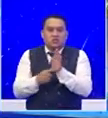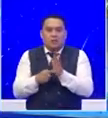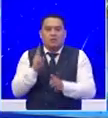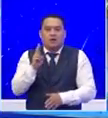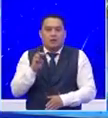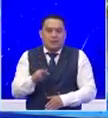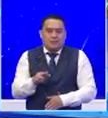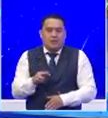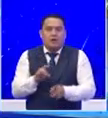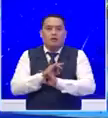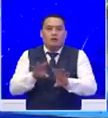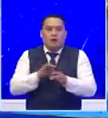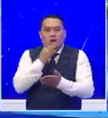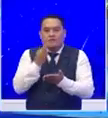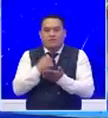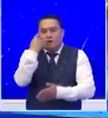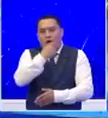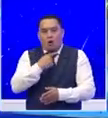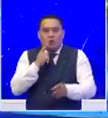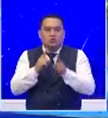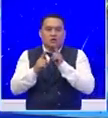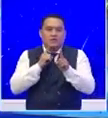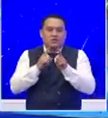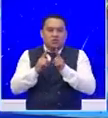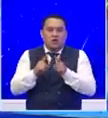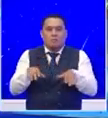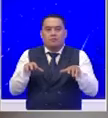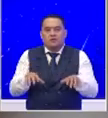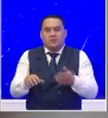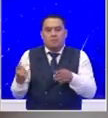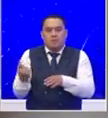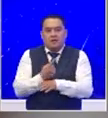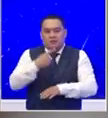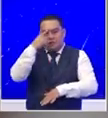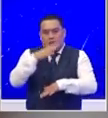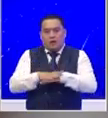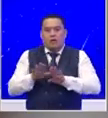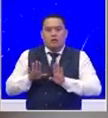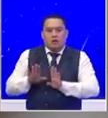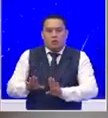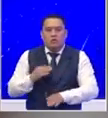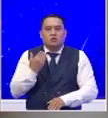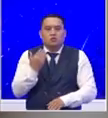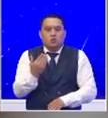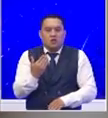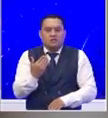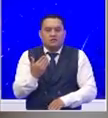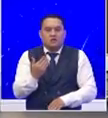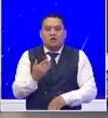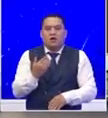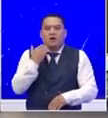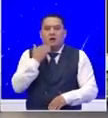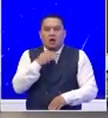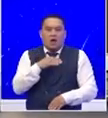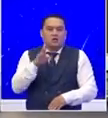километров. Об этом рассказали ответственные лица в ходе онлайн-совещания под председательством первого заместителя акима Алматинской области Лазата